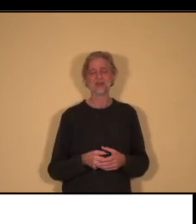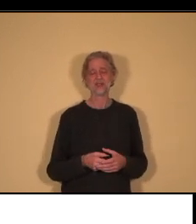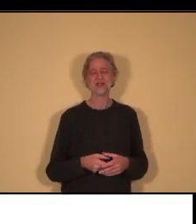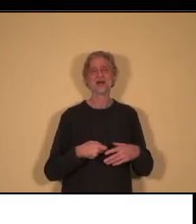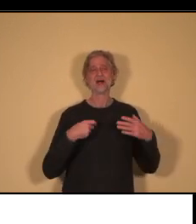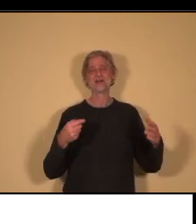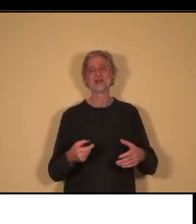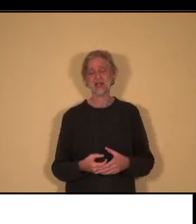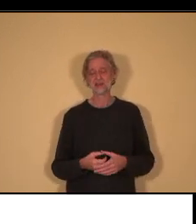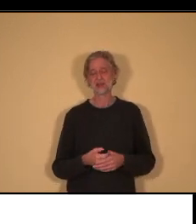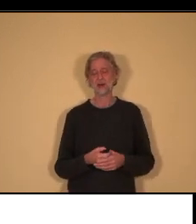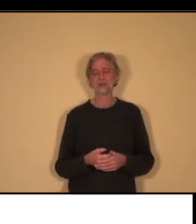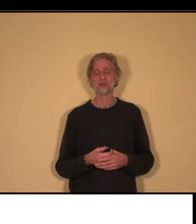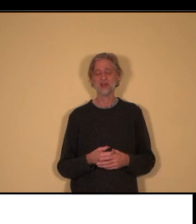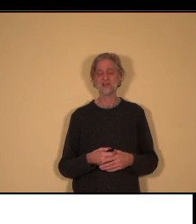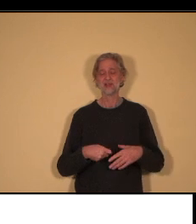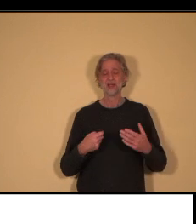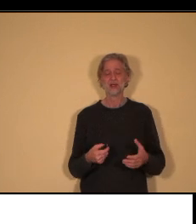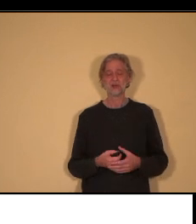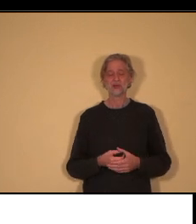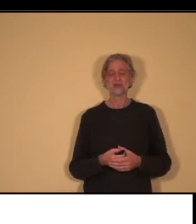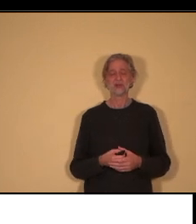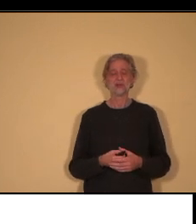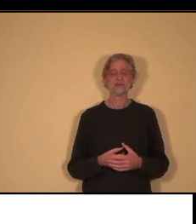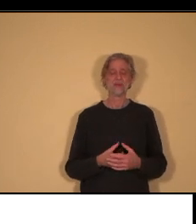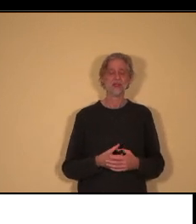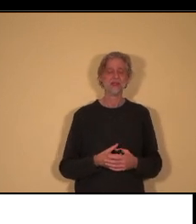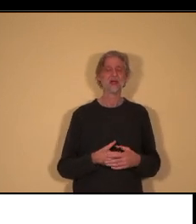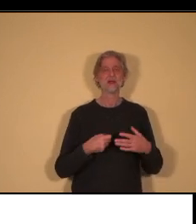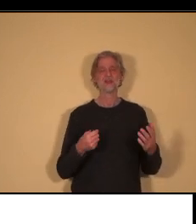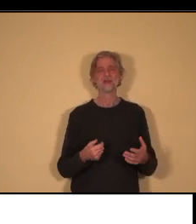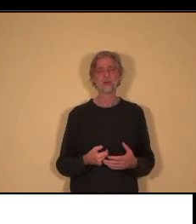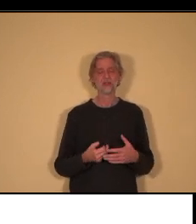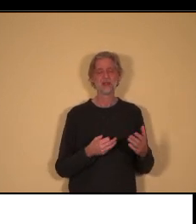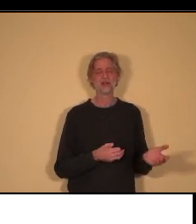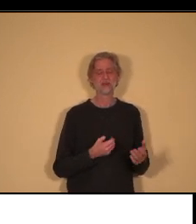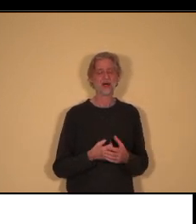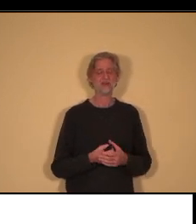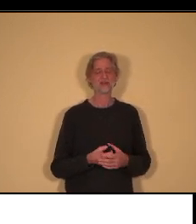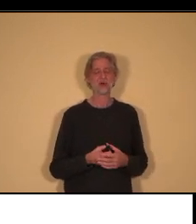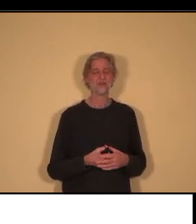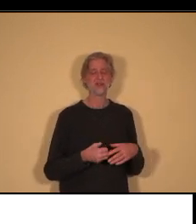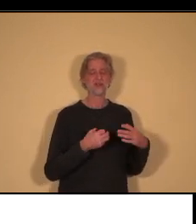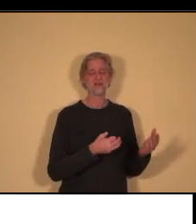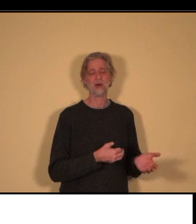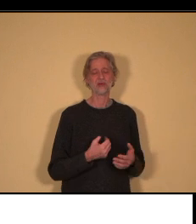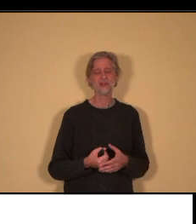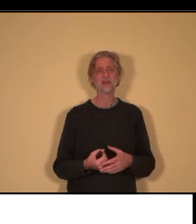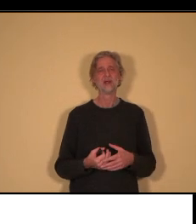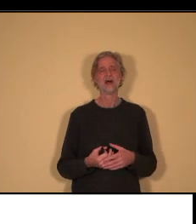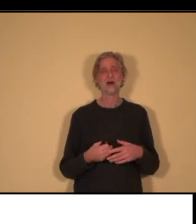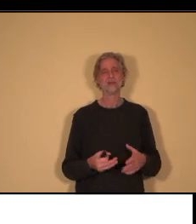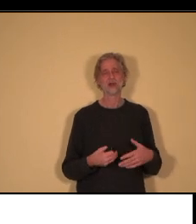negatives Delta H, sind exotherme Prozesse und die Katalysatoren, die hier zum Einsatz kommen, sind